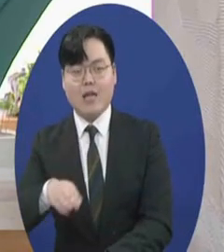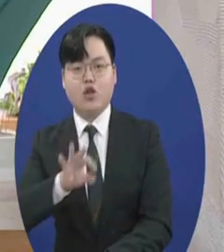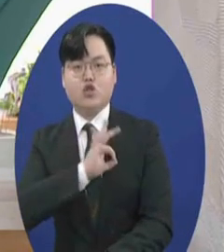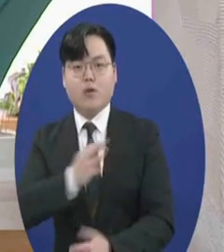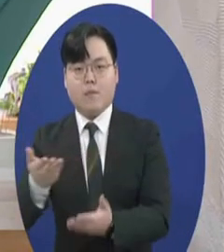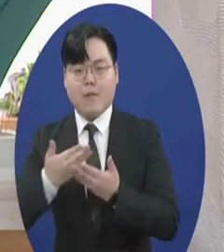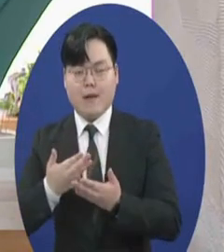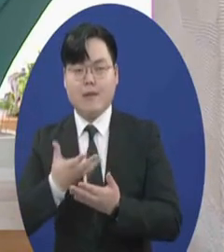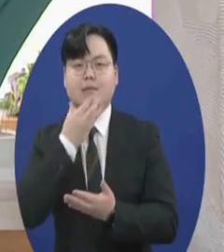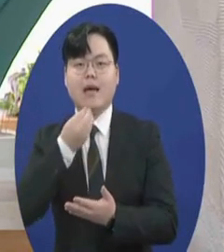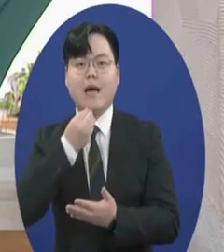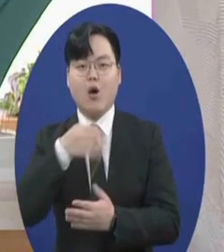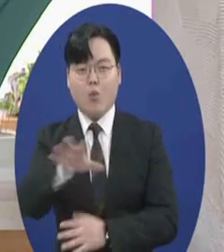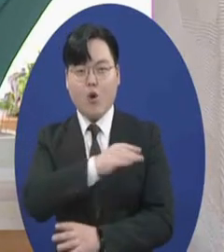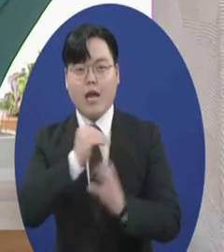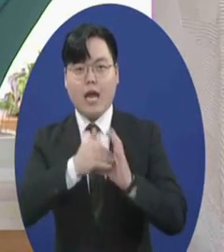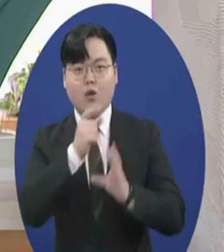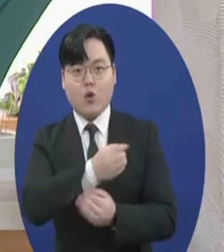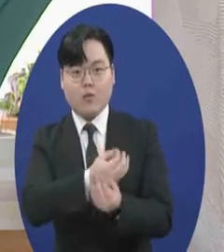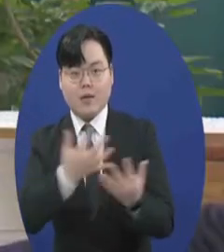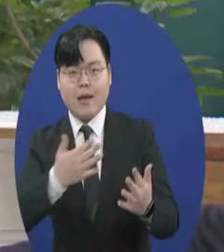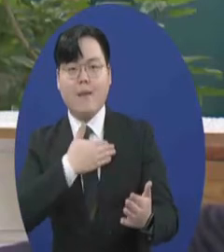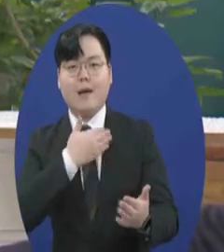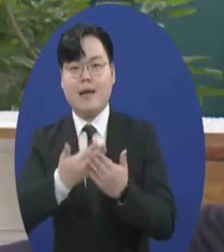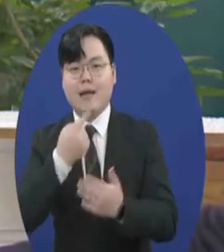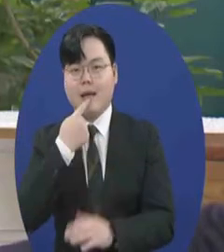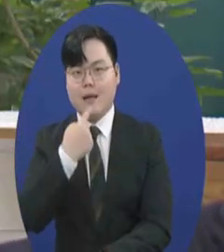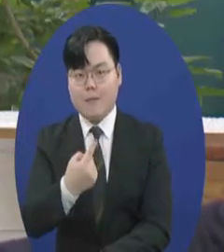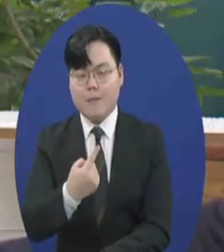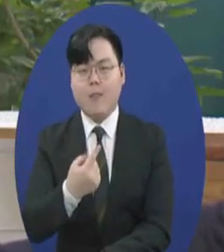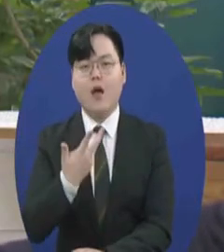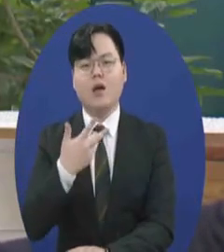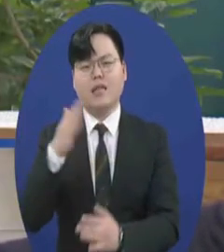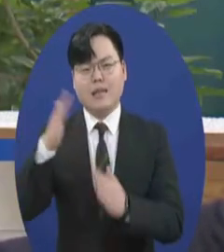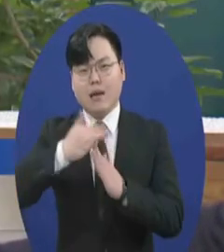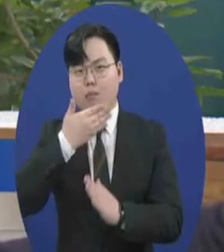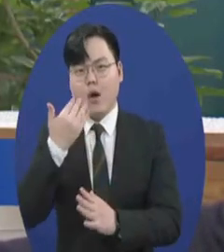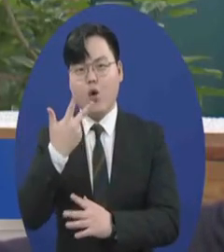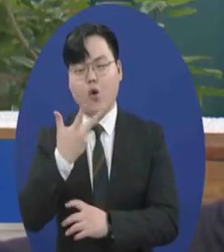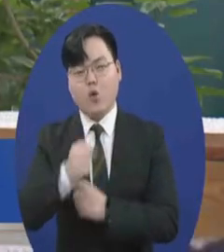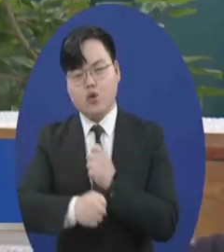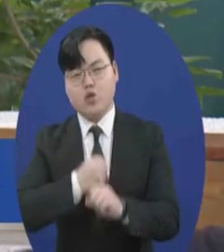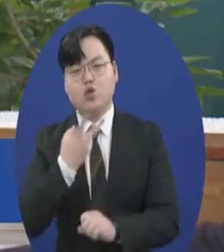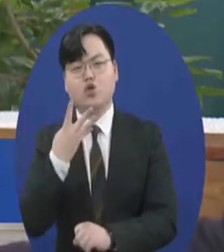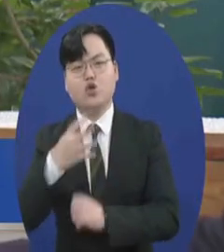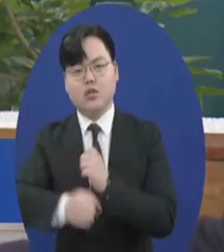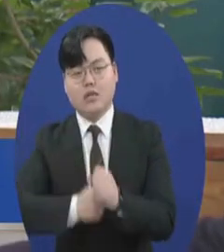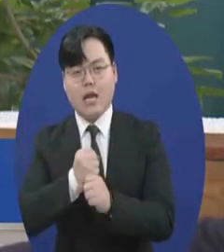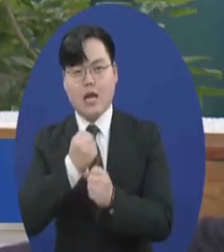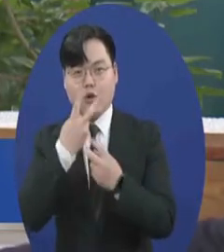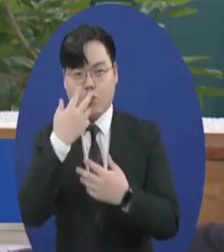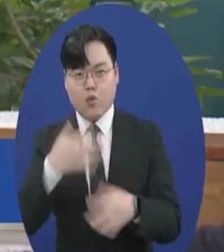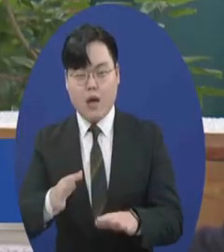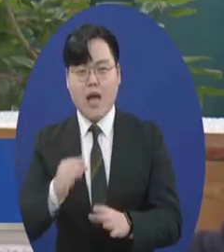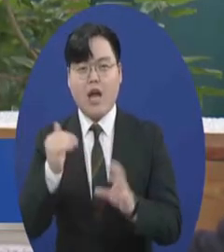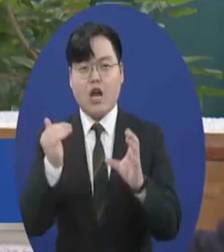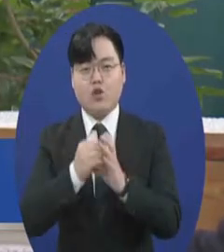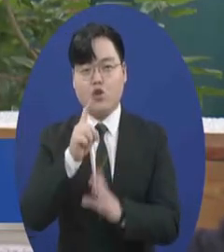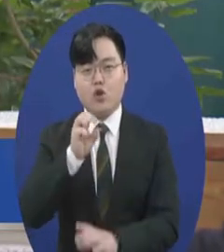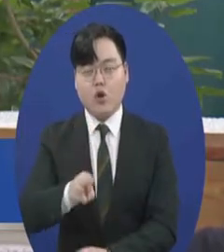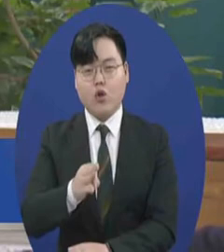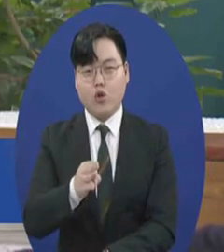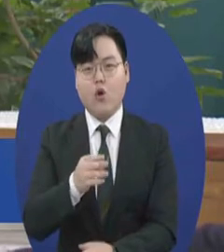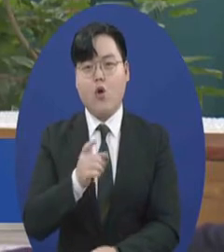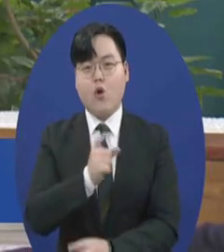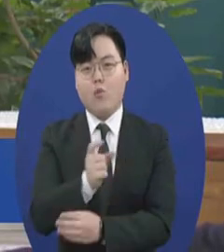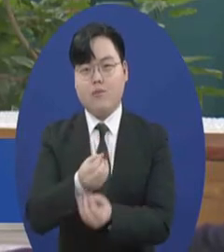байна. Нийт дэх баярлж байна шүү. Тасралтгүй одоо 30-40 жил ажиллажээ. Эрдэнэ тотынхаа хүн амыг давхарцсан